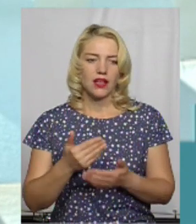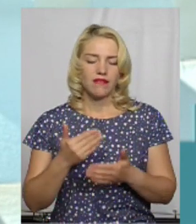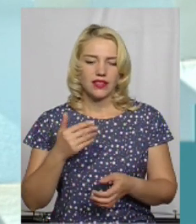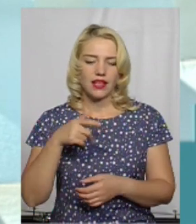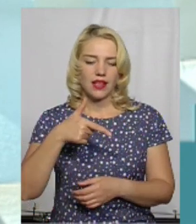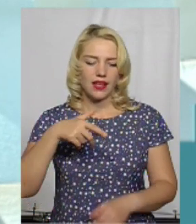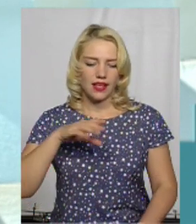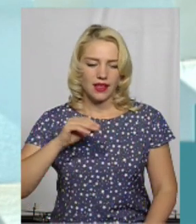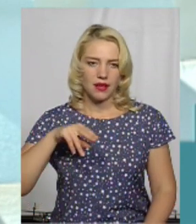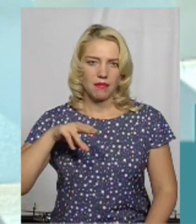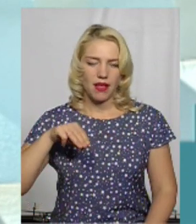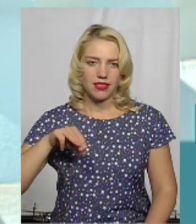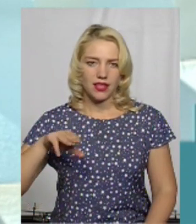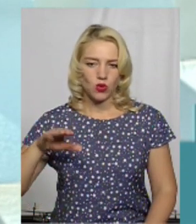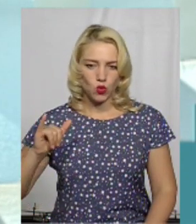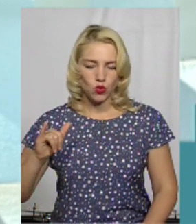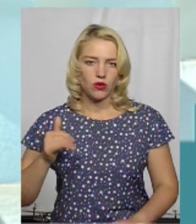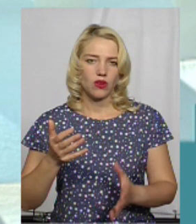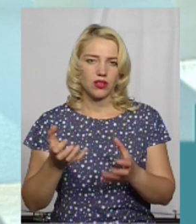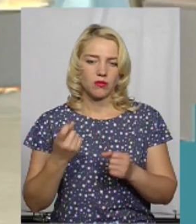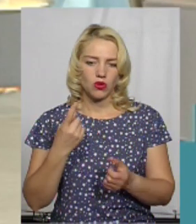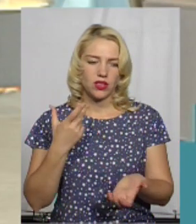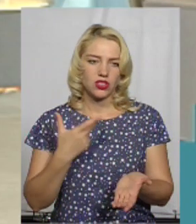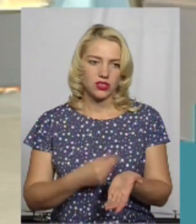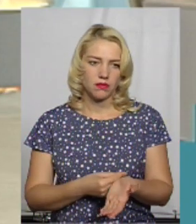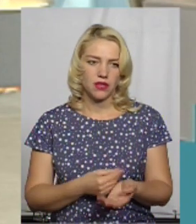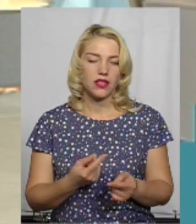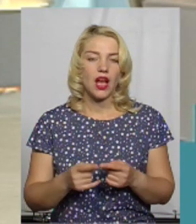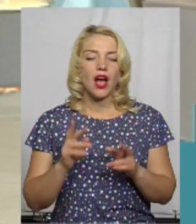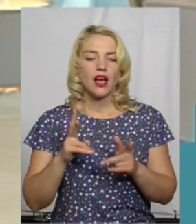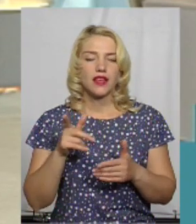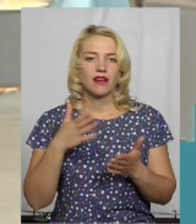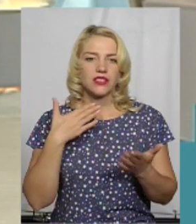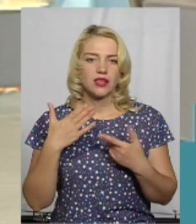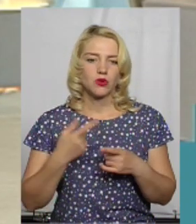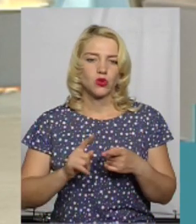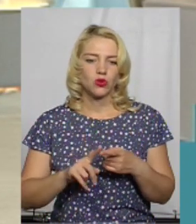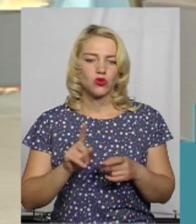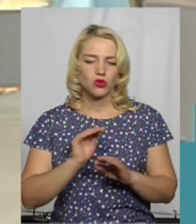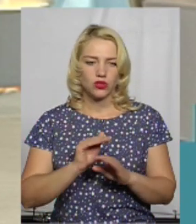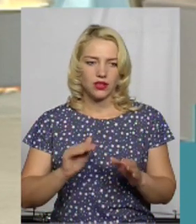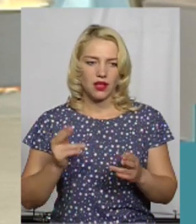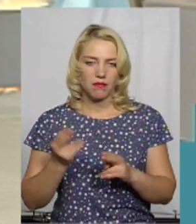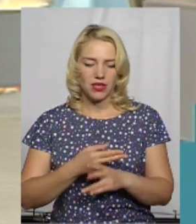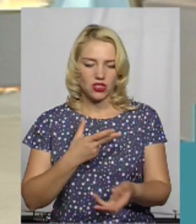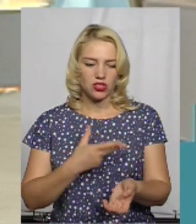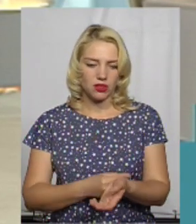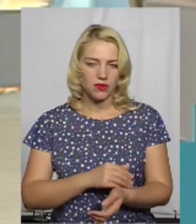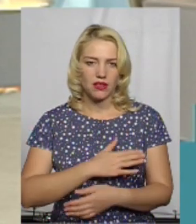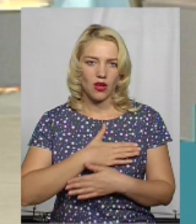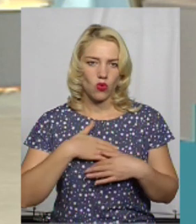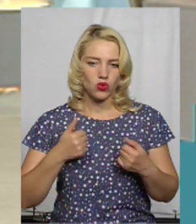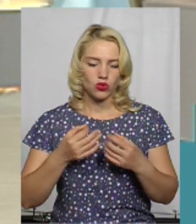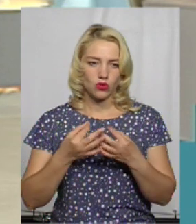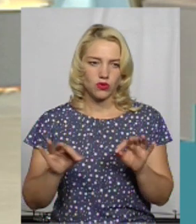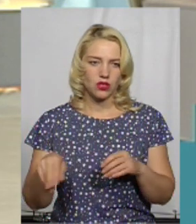гепатиту отримала одне щеплення. А як ви ставитесь до того, що дітей без щеплення не хочуть